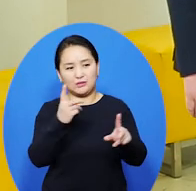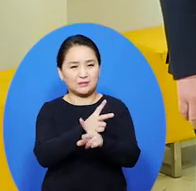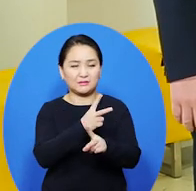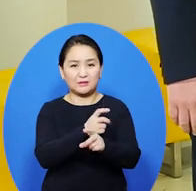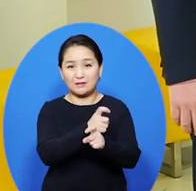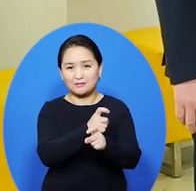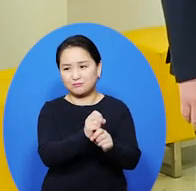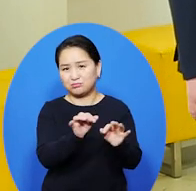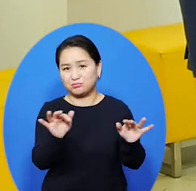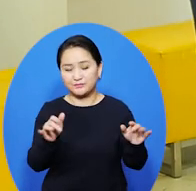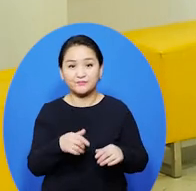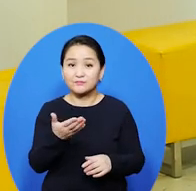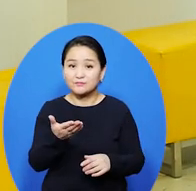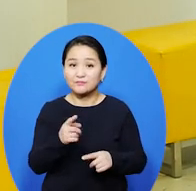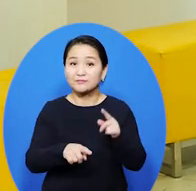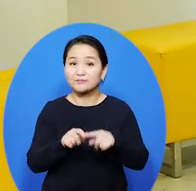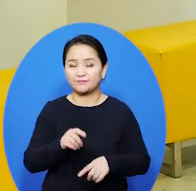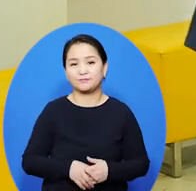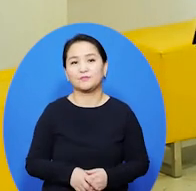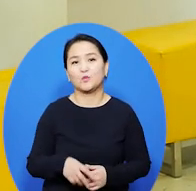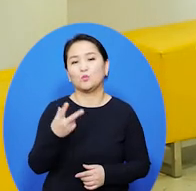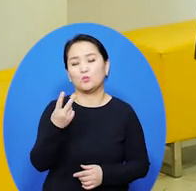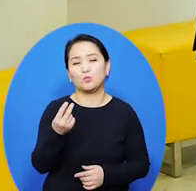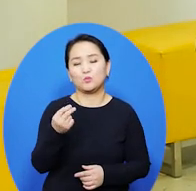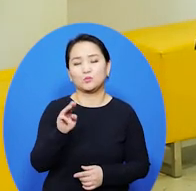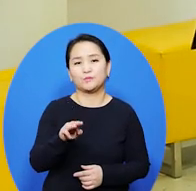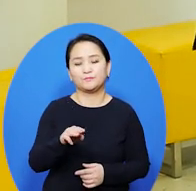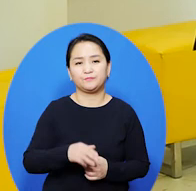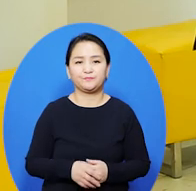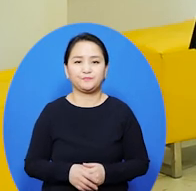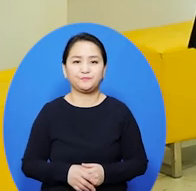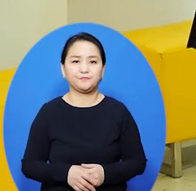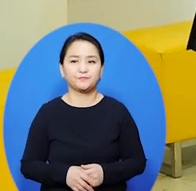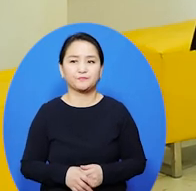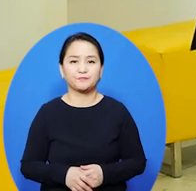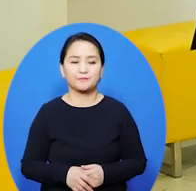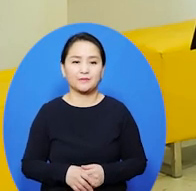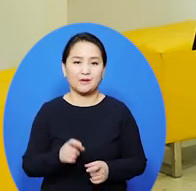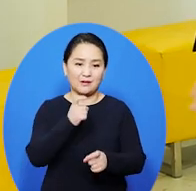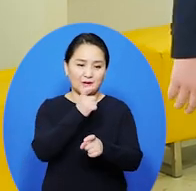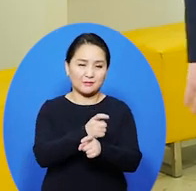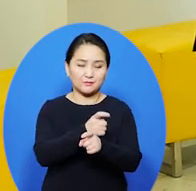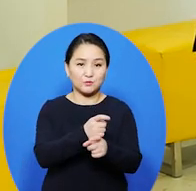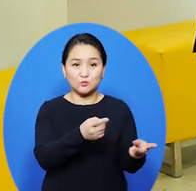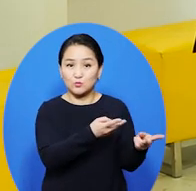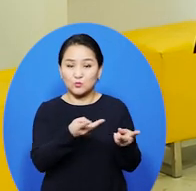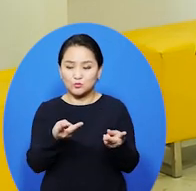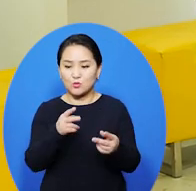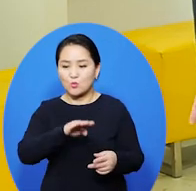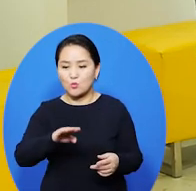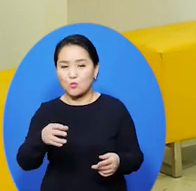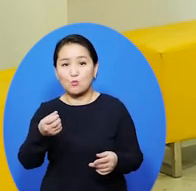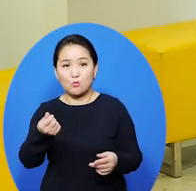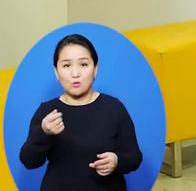ирээд байна. Та энэ дээр ямар байр суурьтай байна вэ? Тэг, энэ дээр бол үнэн. Энэ бол яг үнэн ба. Одоо энэ халамжийн үйлчлэгэн дээр болоод шинэ хүүхдийн